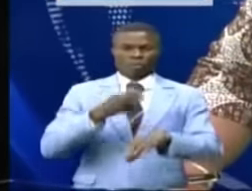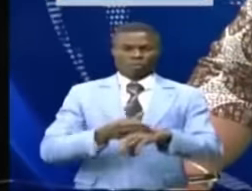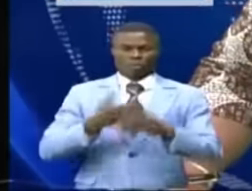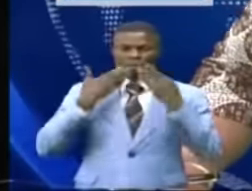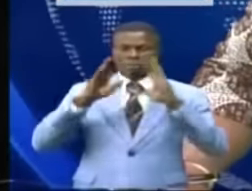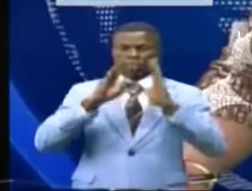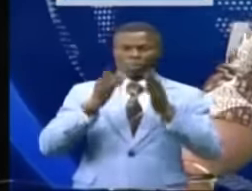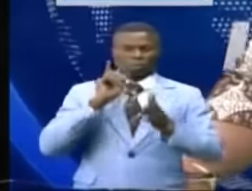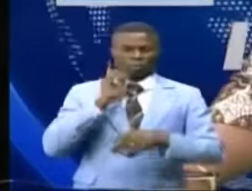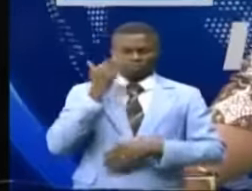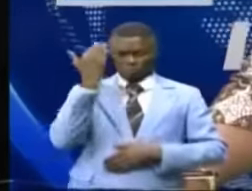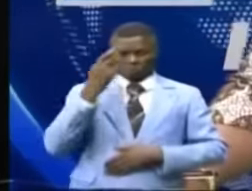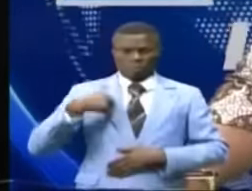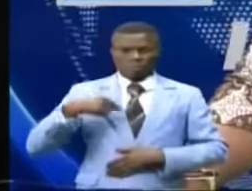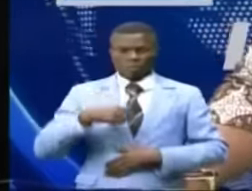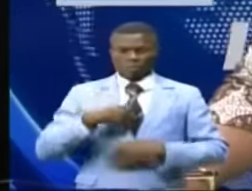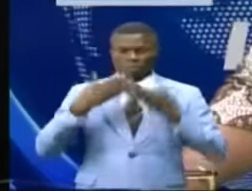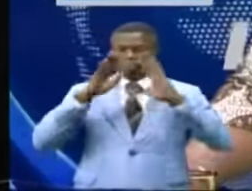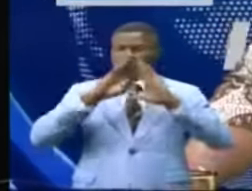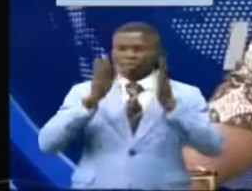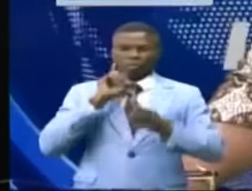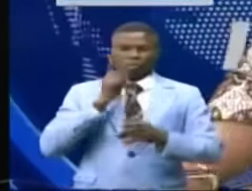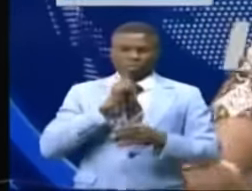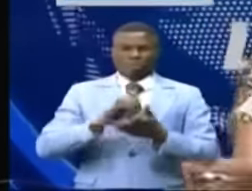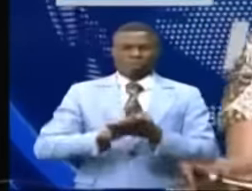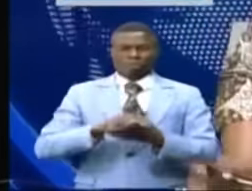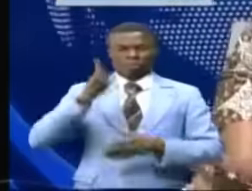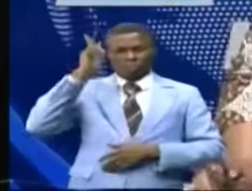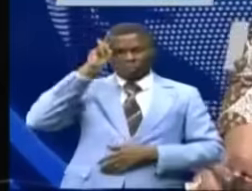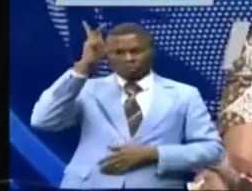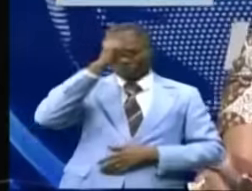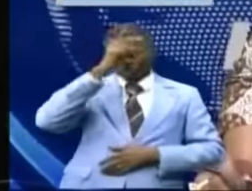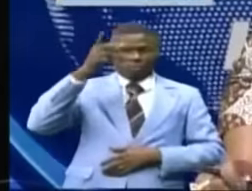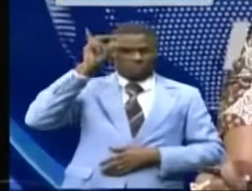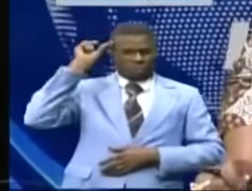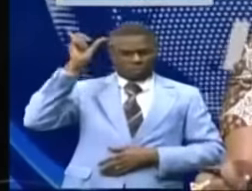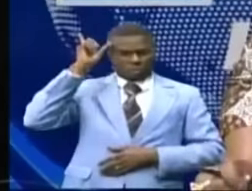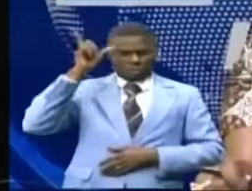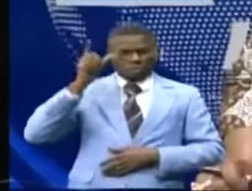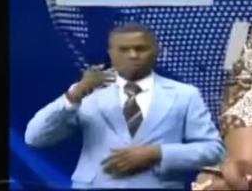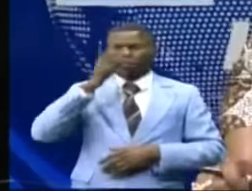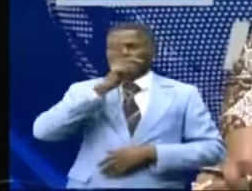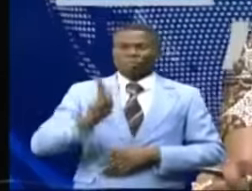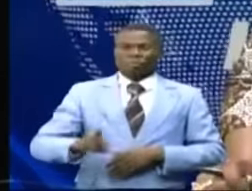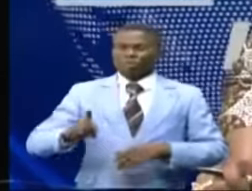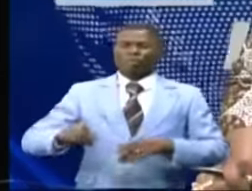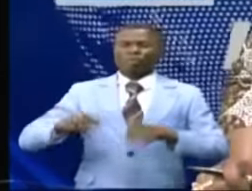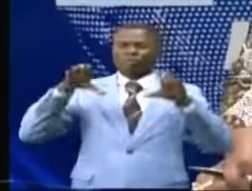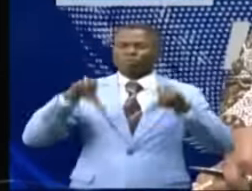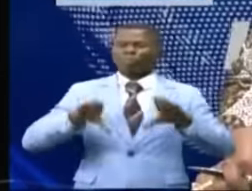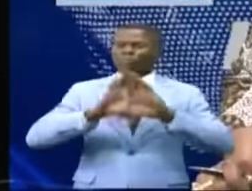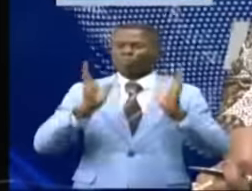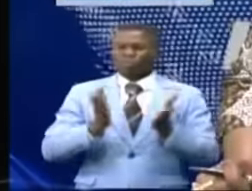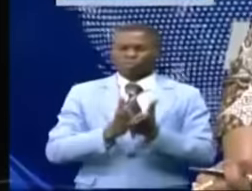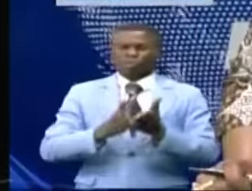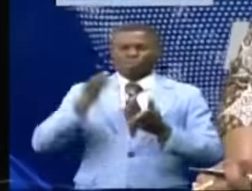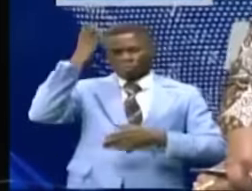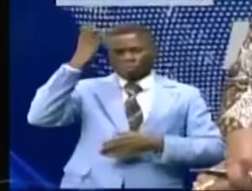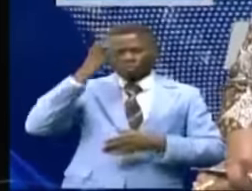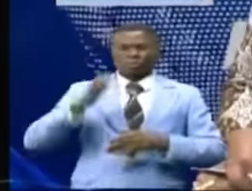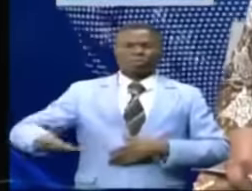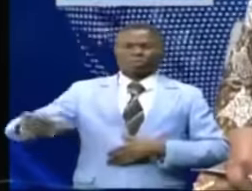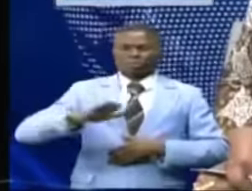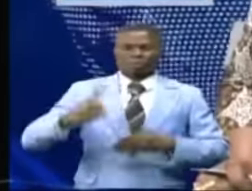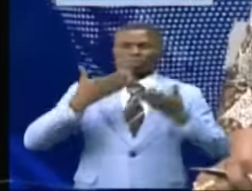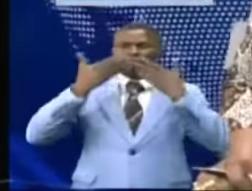suivi. Merci à vous qui nous suivez à Bouta, dans le Bazuélé et partout ailleurs sur satellite. Vous êtes sur la RTNT, l'actualité continue sur